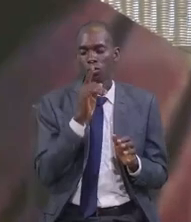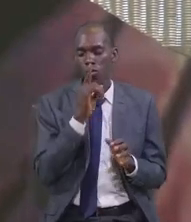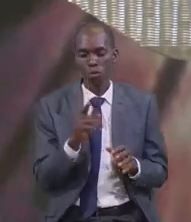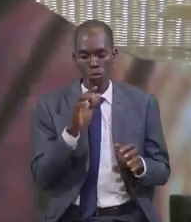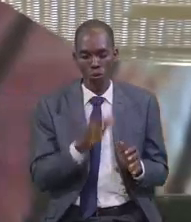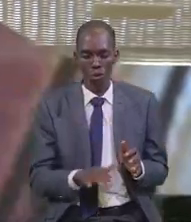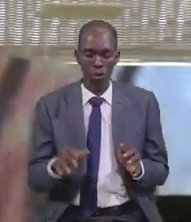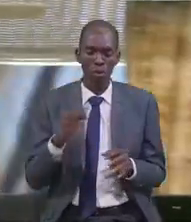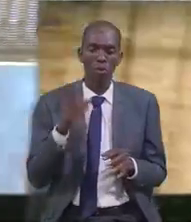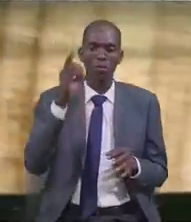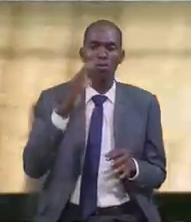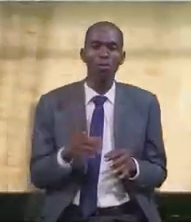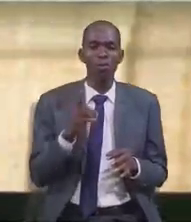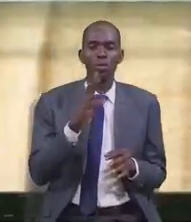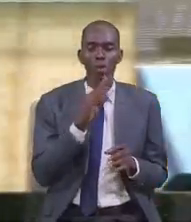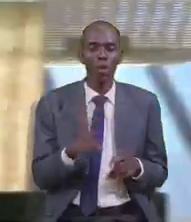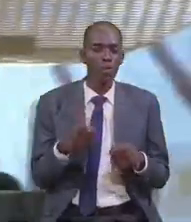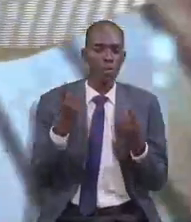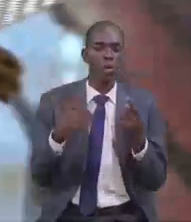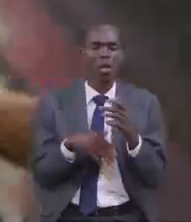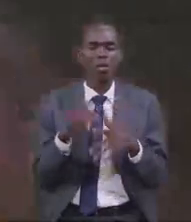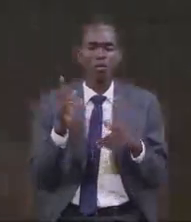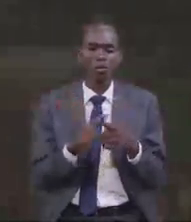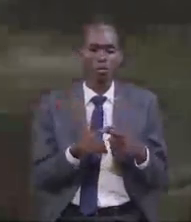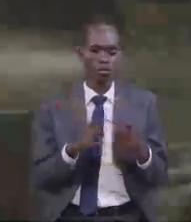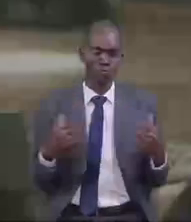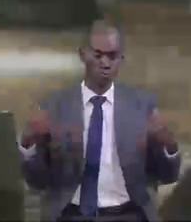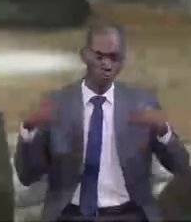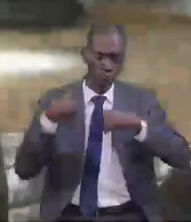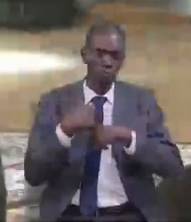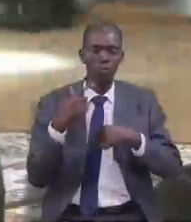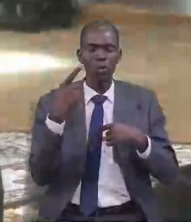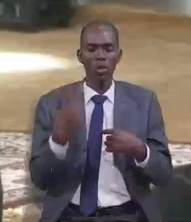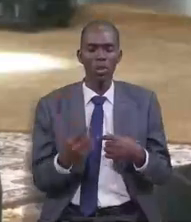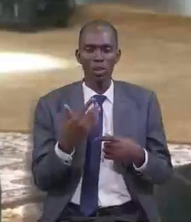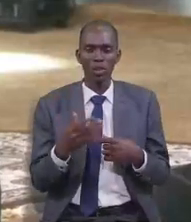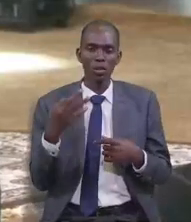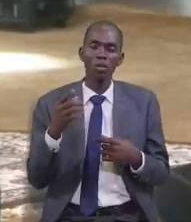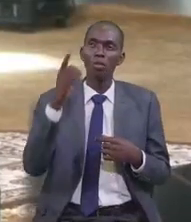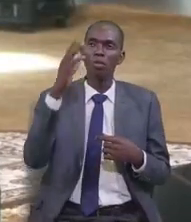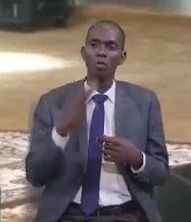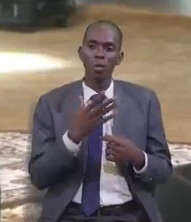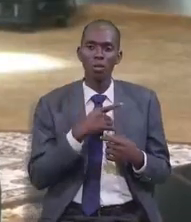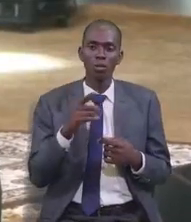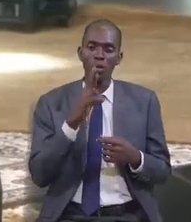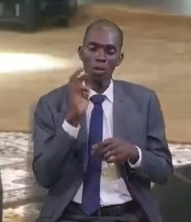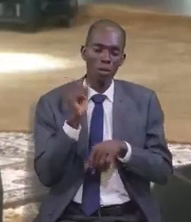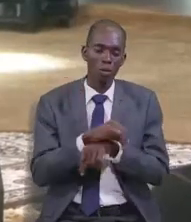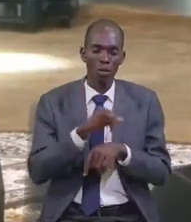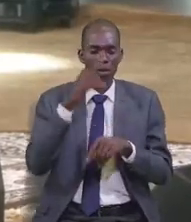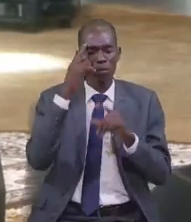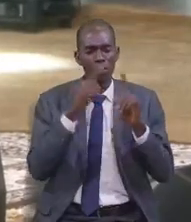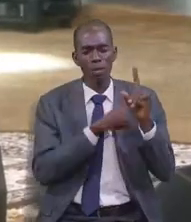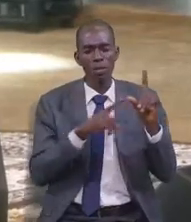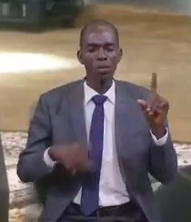Tu sors, tu portes toutes les armes de Dieu et tu vins pour le Seigneur. C'est ça qui est l'objectif.